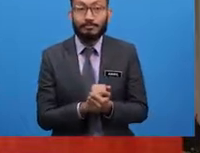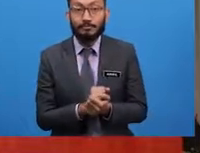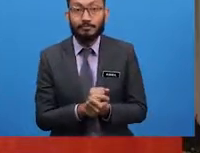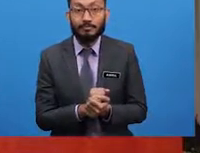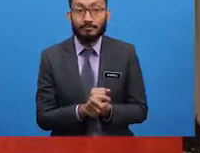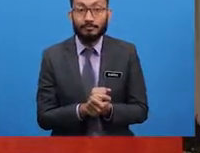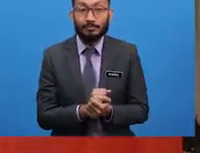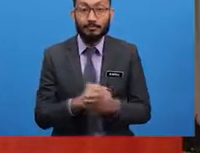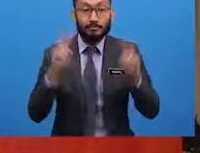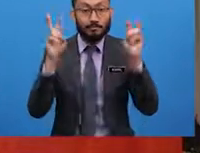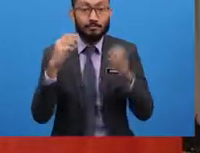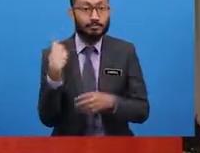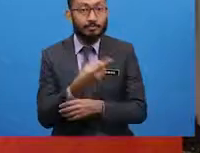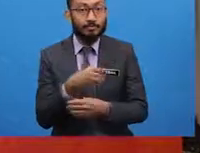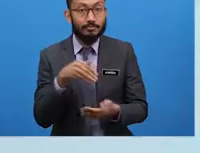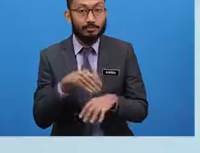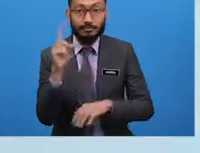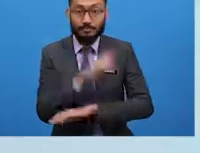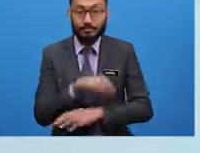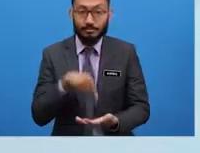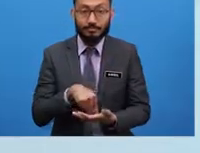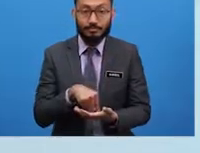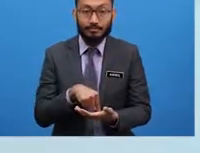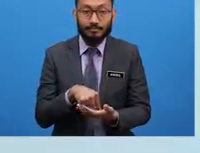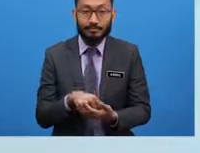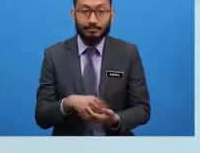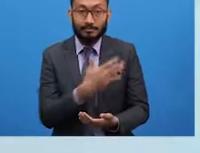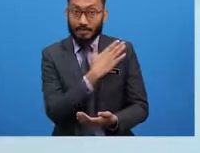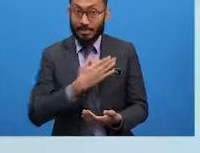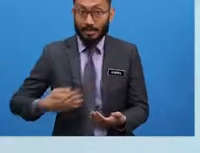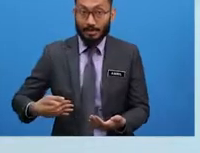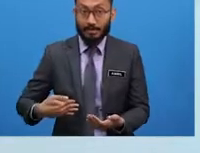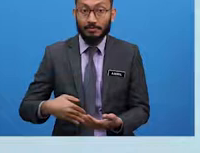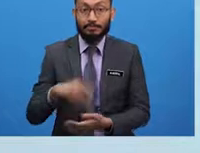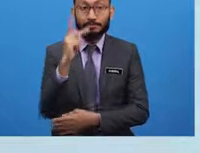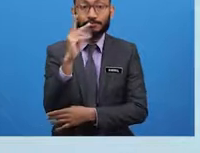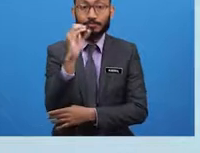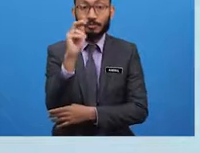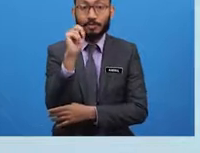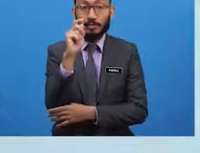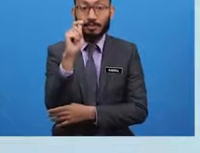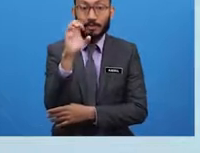Tajuk pembelajaran kita pada hari ini ialah Batik Contemporary.